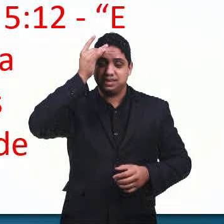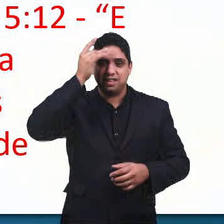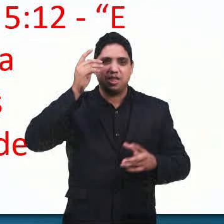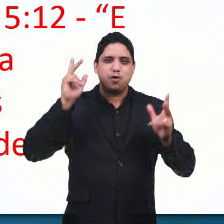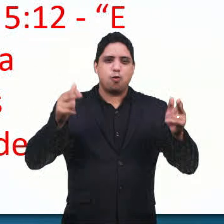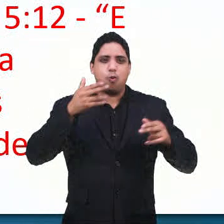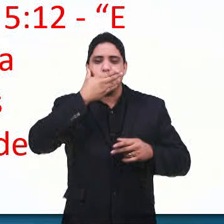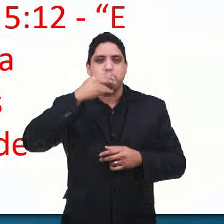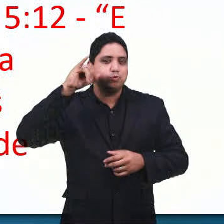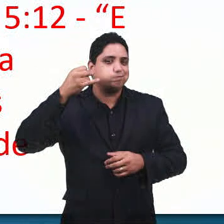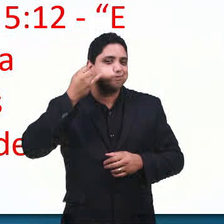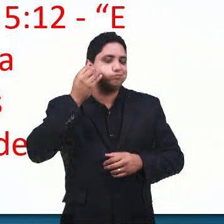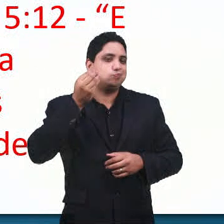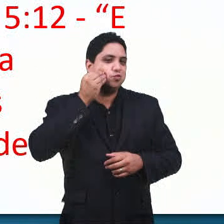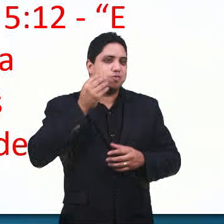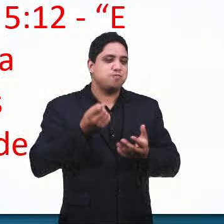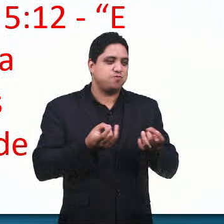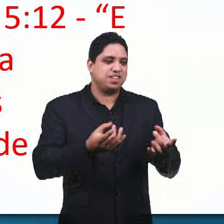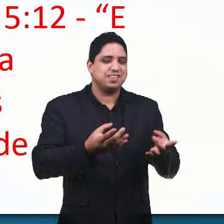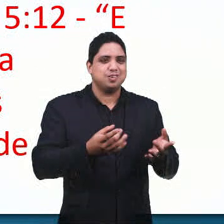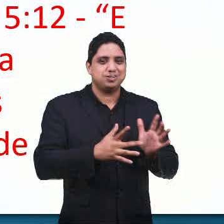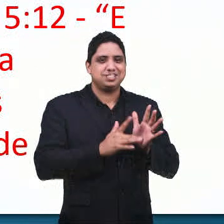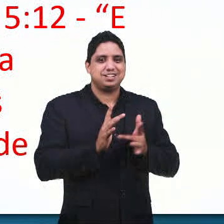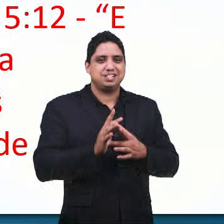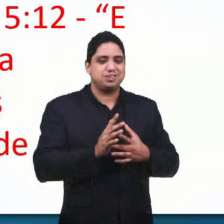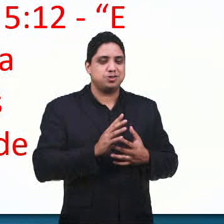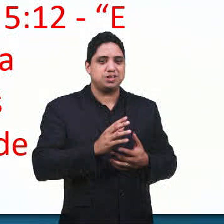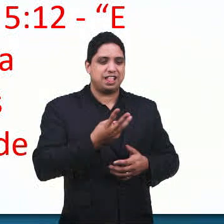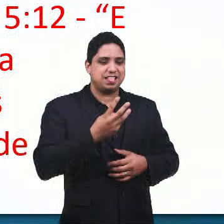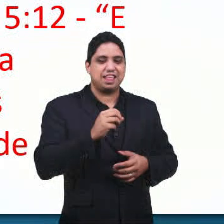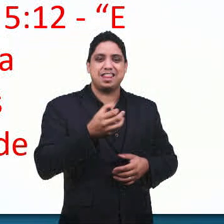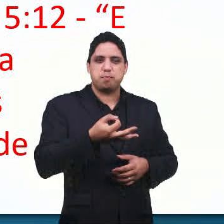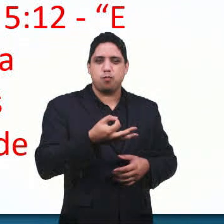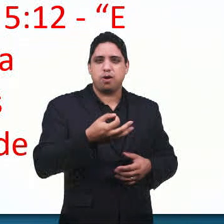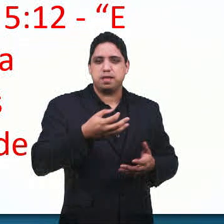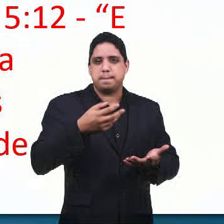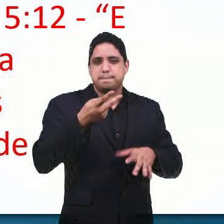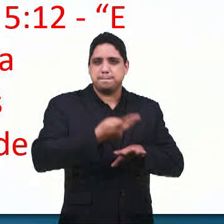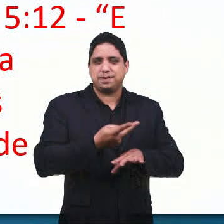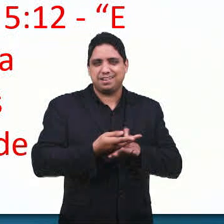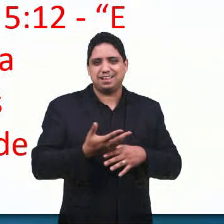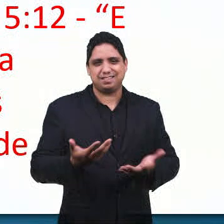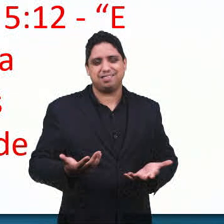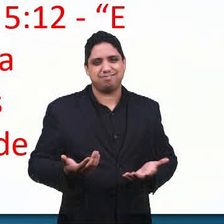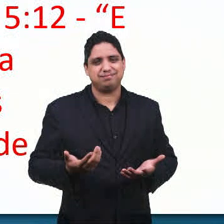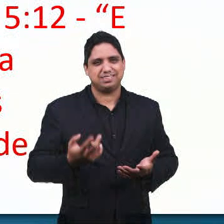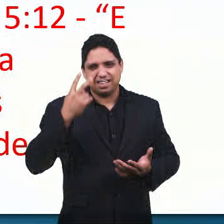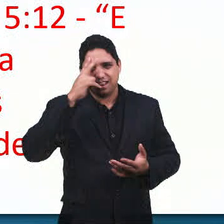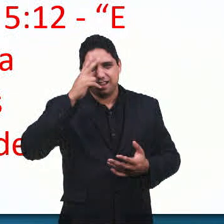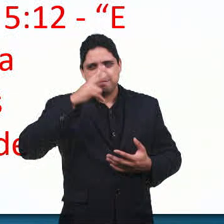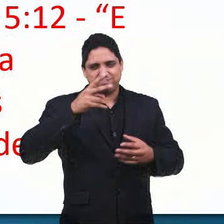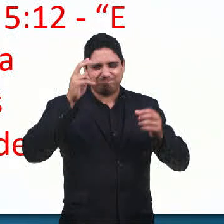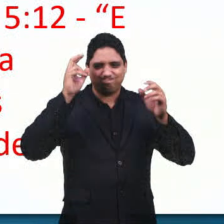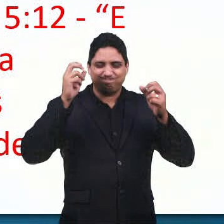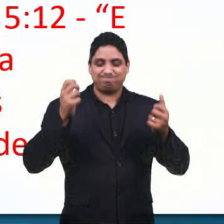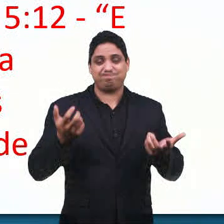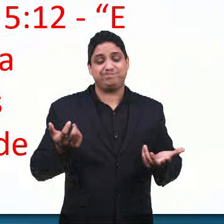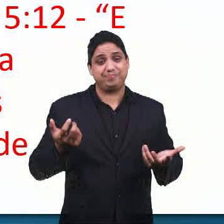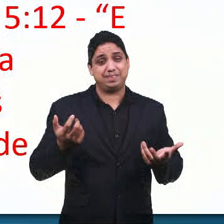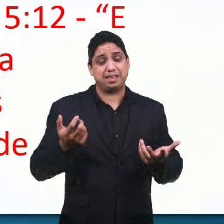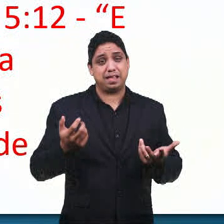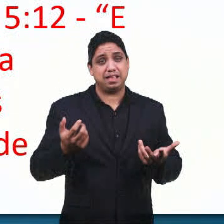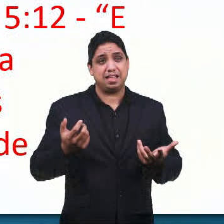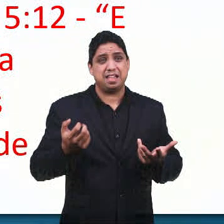l'Esprit. Et le texte, il dit, vous voyez quel prix il paye pour mon fils?